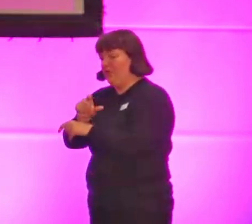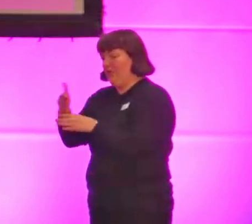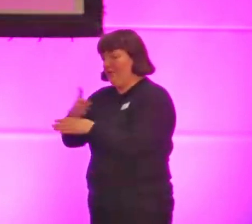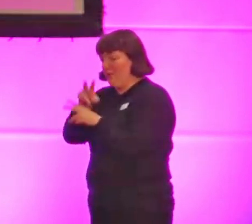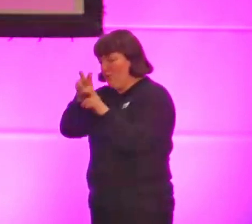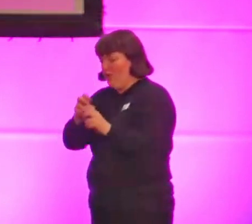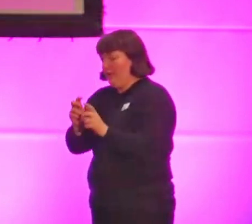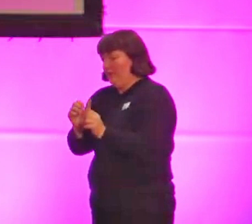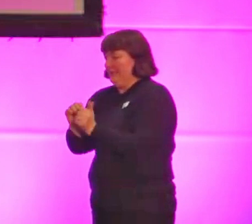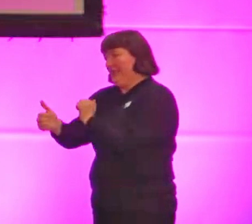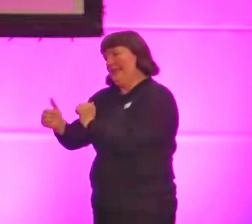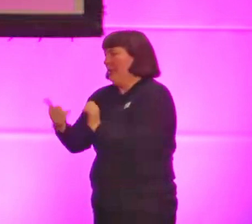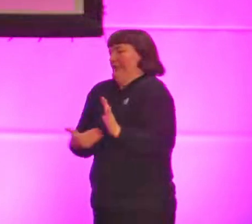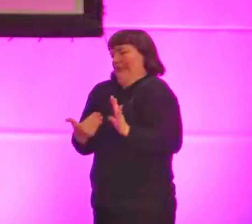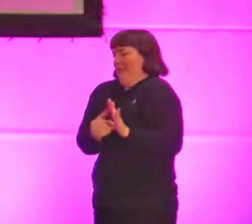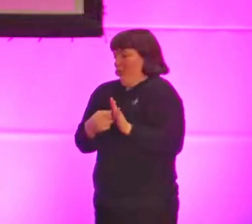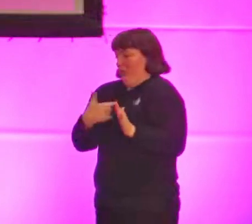förundersökningsledare var tillfälligt under min